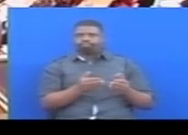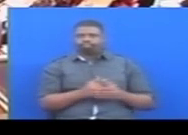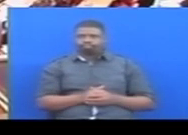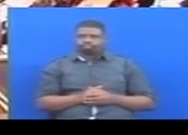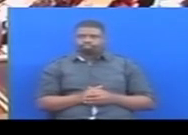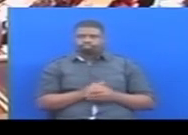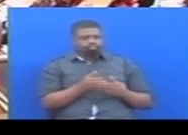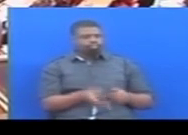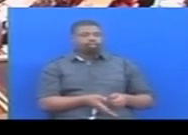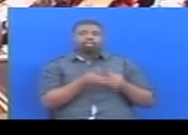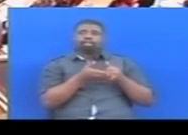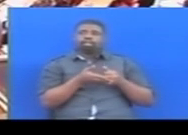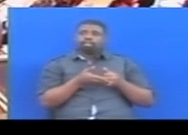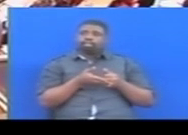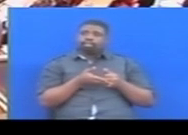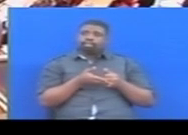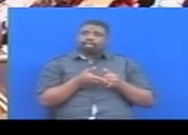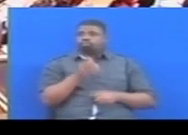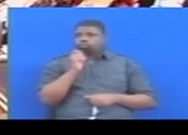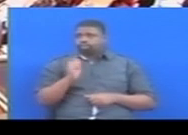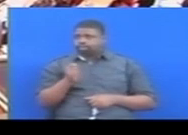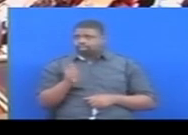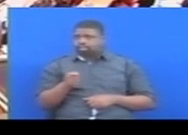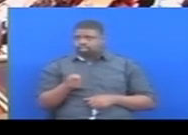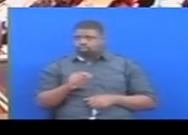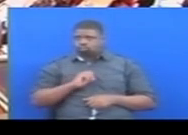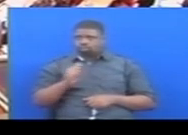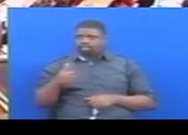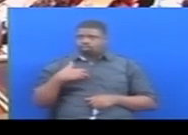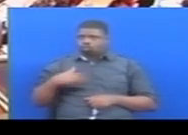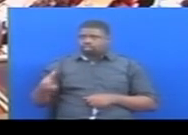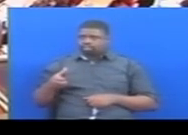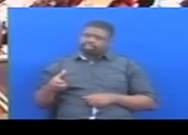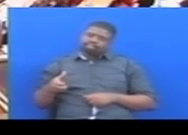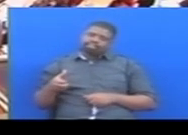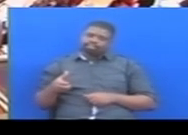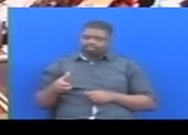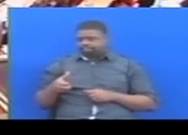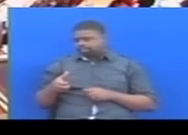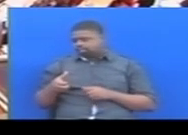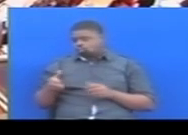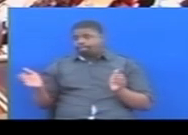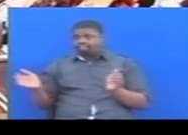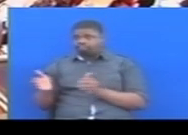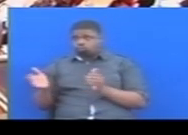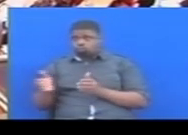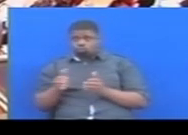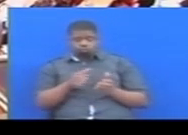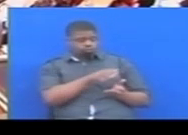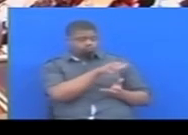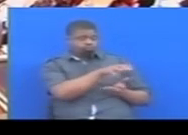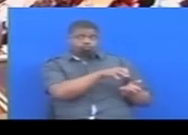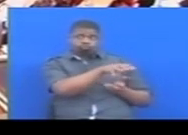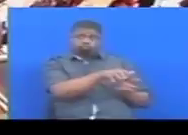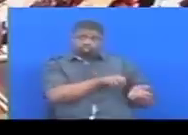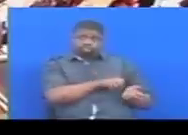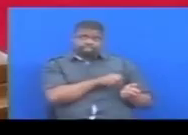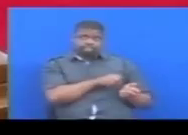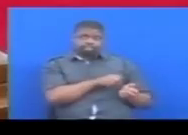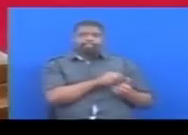Mheshimiwa Naibu Spika, kwa niaba ya Mheshimiwa Waziri wa Mifugo na Uvuvi, naomba kujibu maswali mawili ya